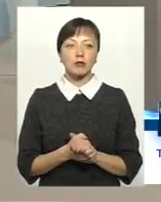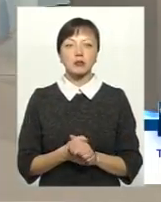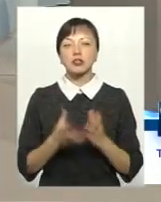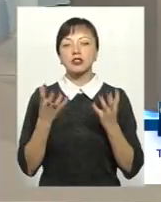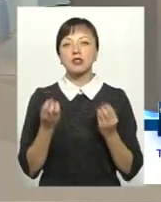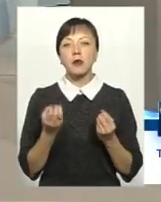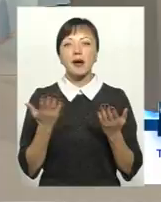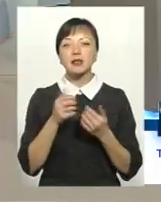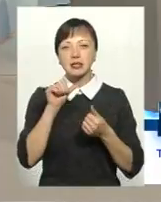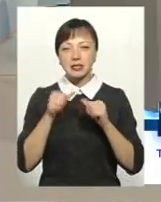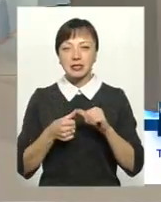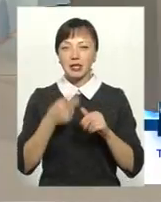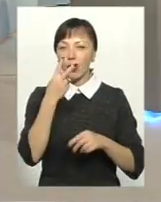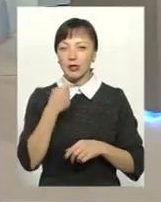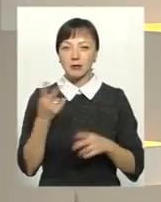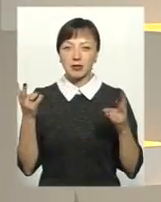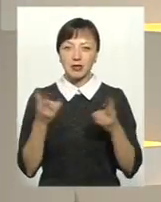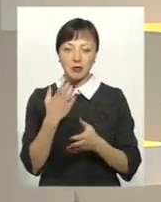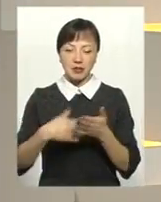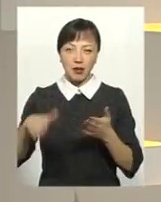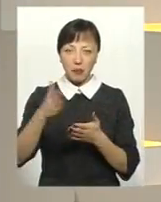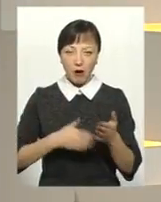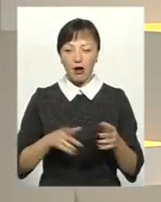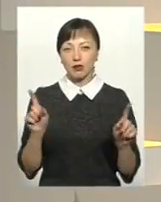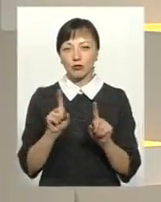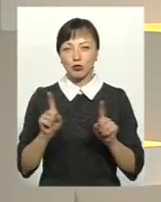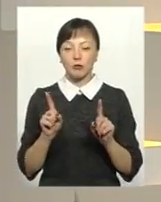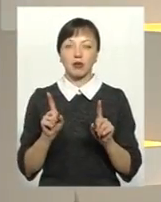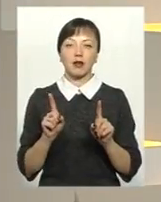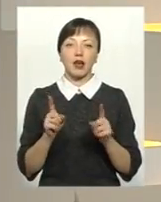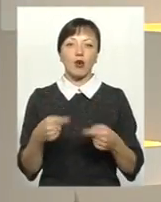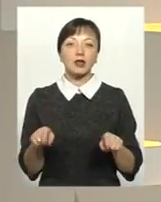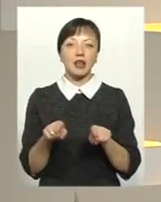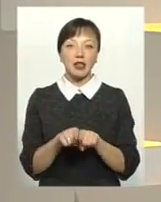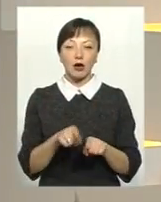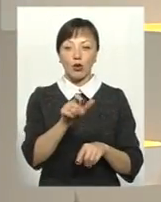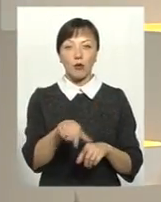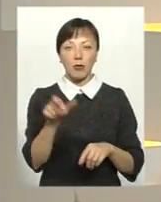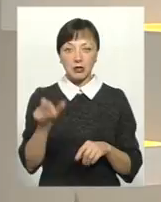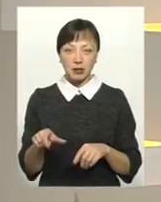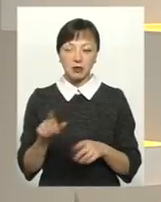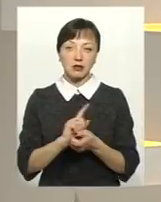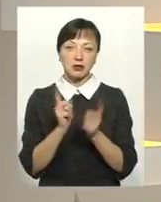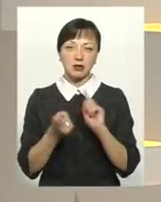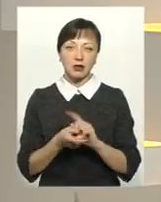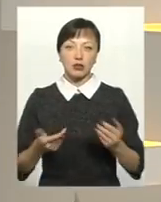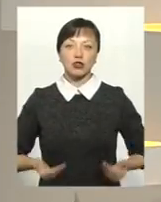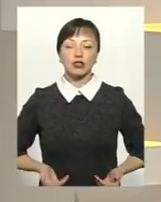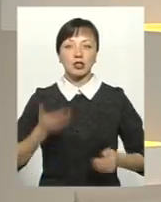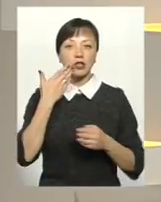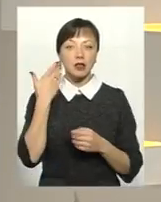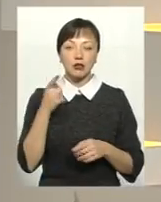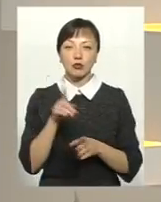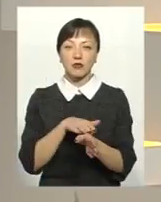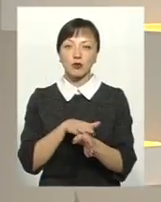ще стереотипи нам потрібно зламати, щоб саме для от таких громадян стало жити легше, щоб